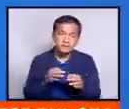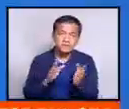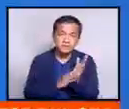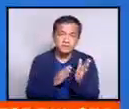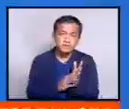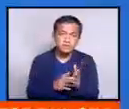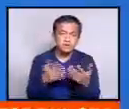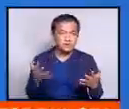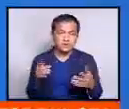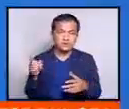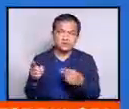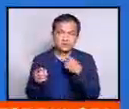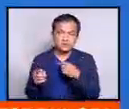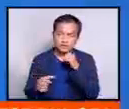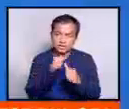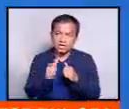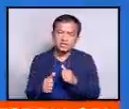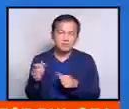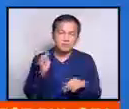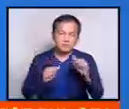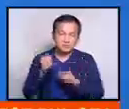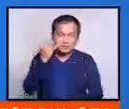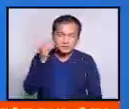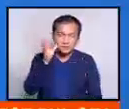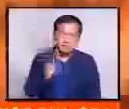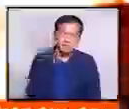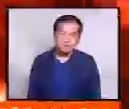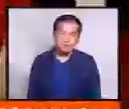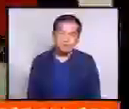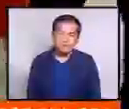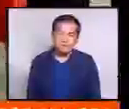paaralan, wala silang tinatanggihan. Umaksyon si Jen Calimon.